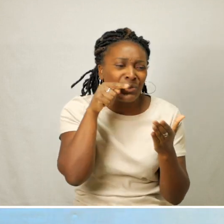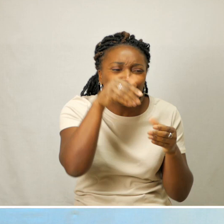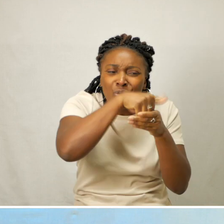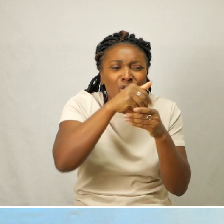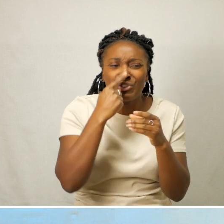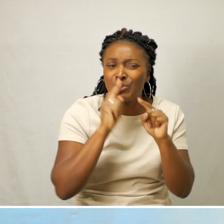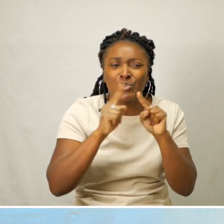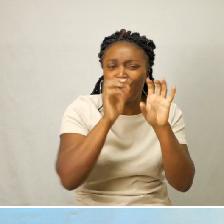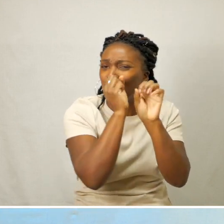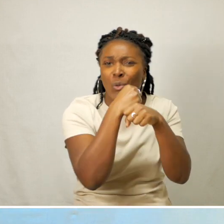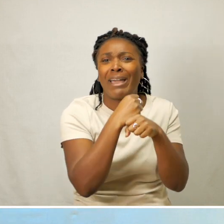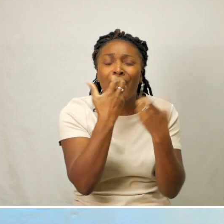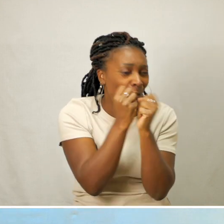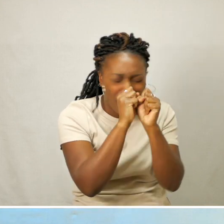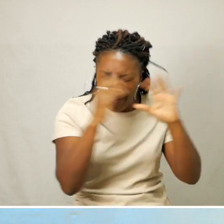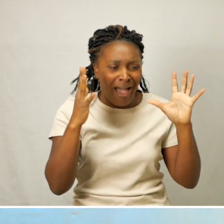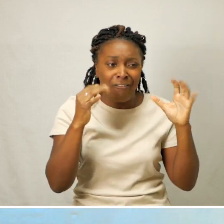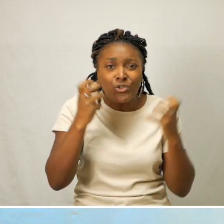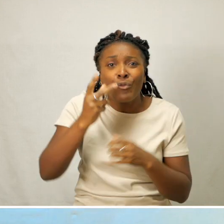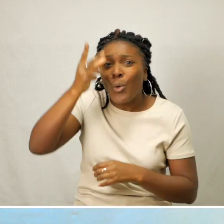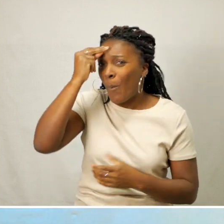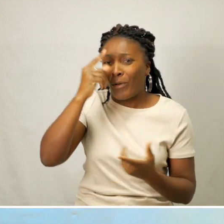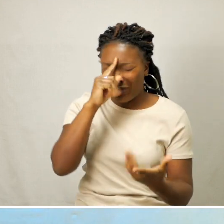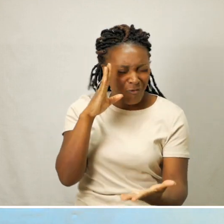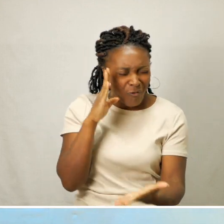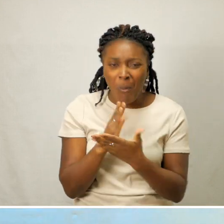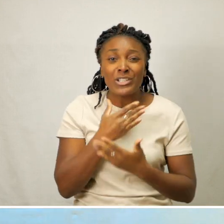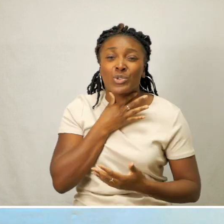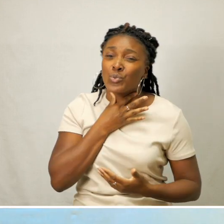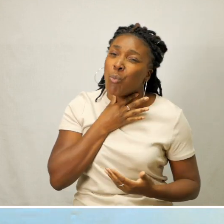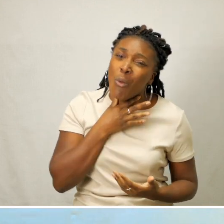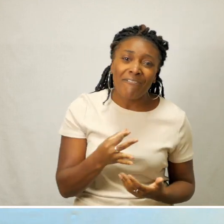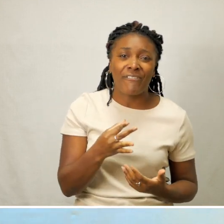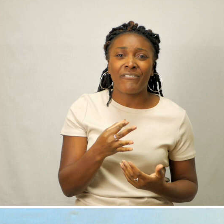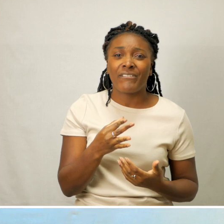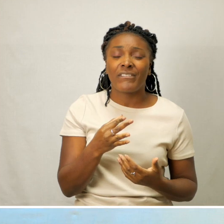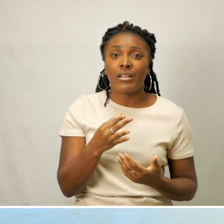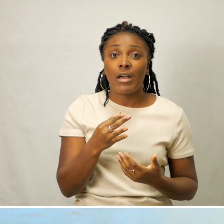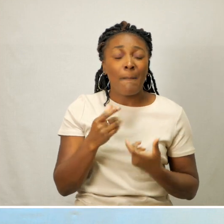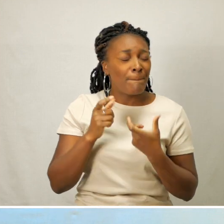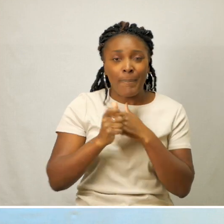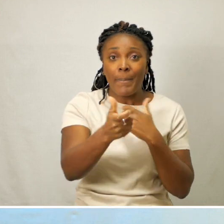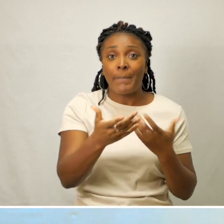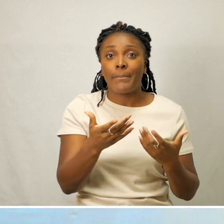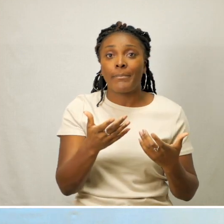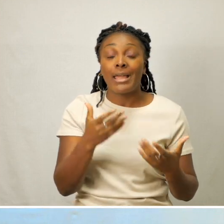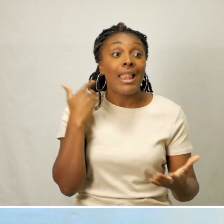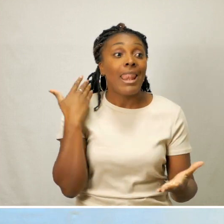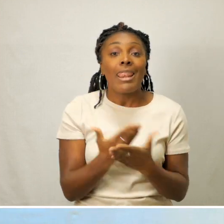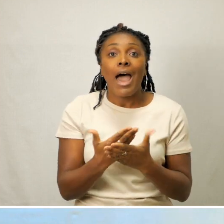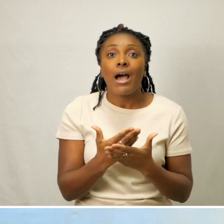veut me révéler et je veux comprendre. Donc il y a cette foi qui est là, cette soif qui est là, tout s'enclenche et tout d'un coup, eh bien,